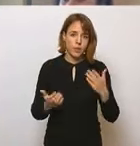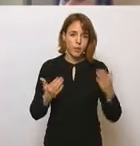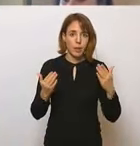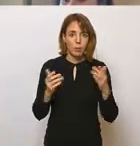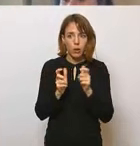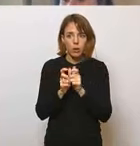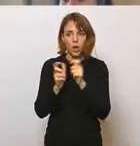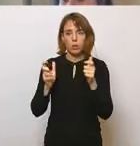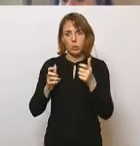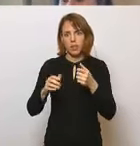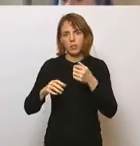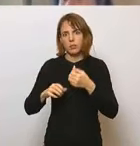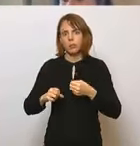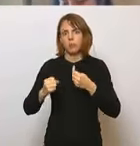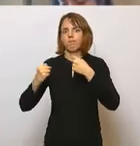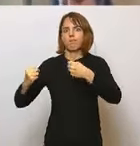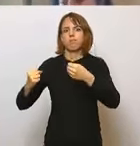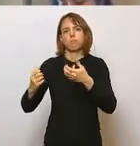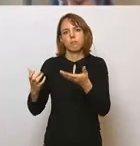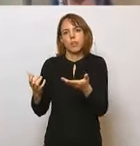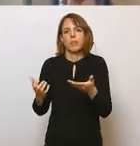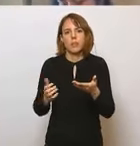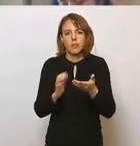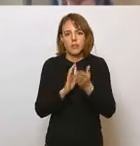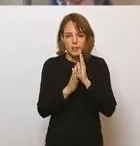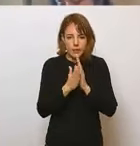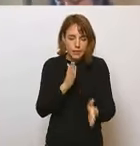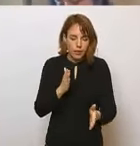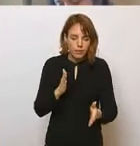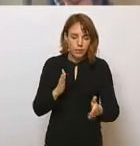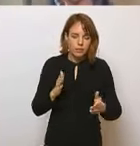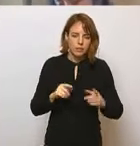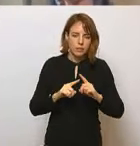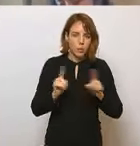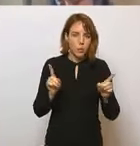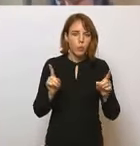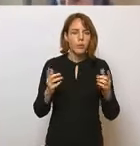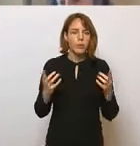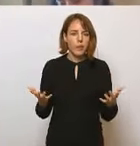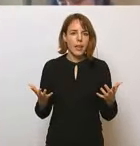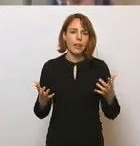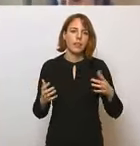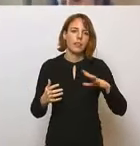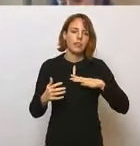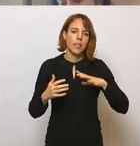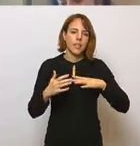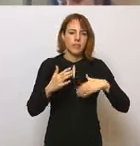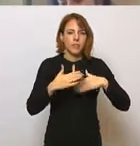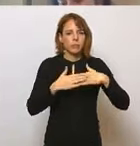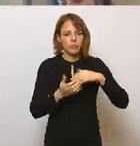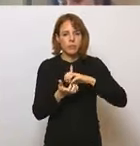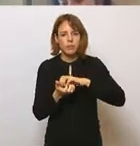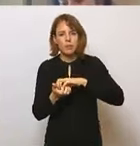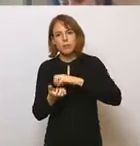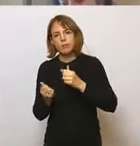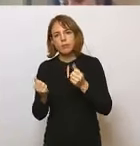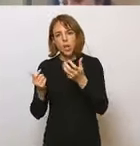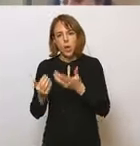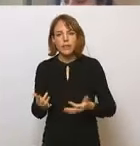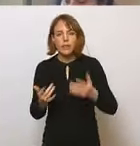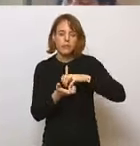ne peut pas être, bien sûr, traduit directement, mais nous avons trouvé un certain nombre de seuils quantitatifs et qualitatifs pour dire